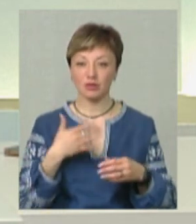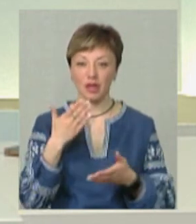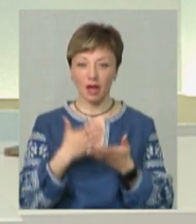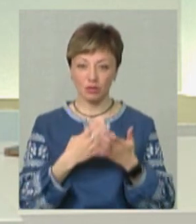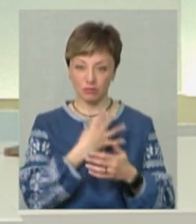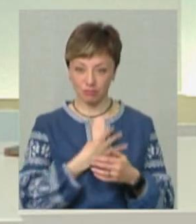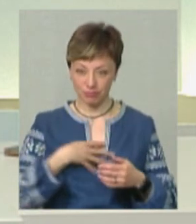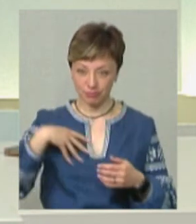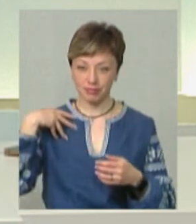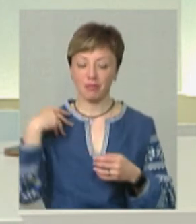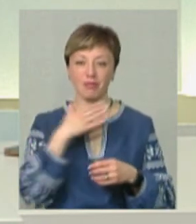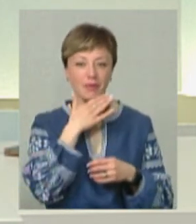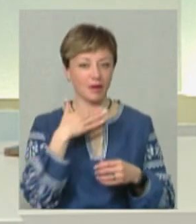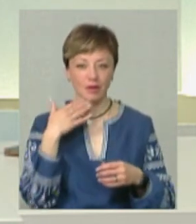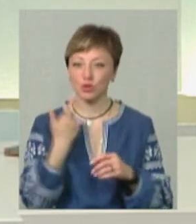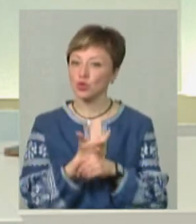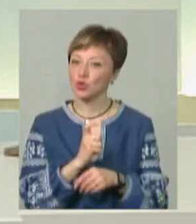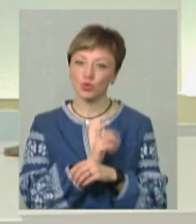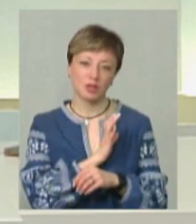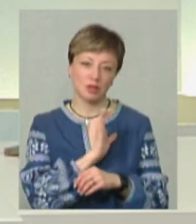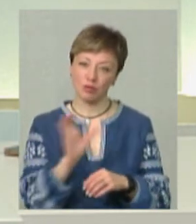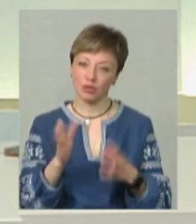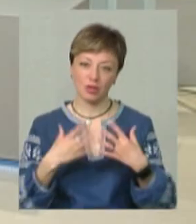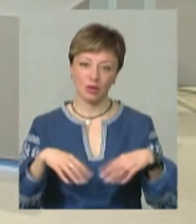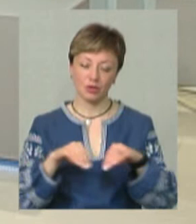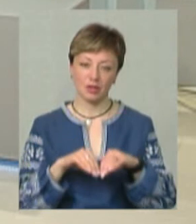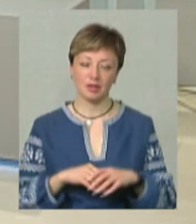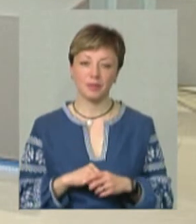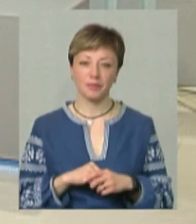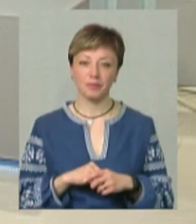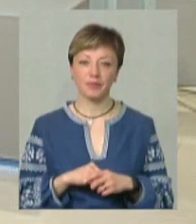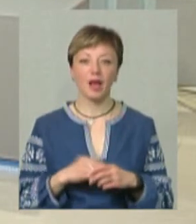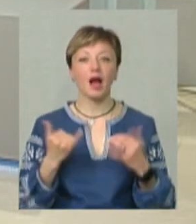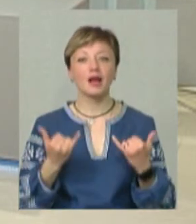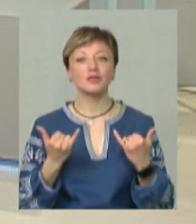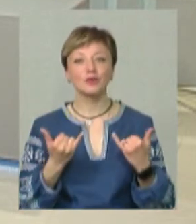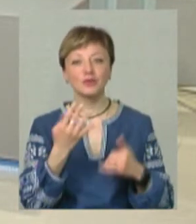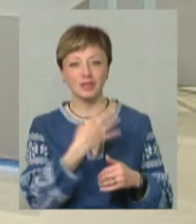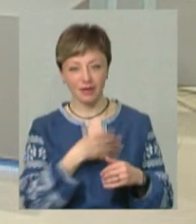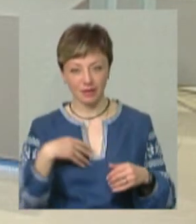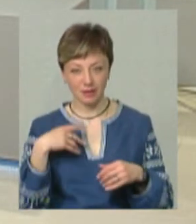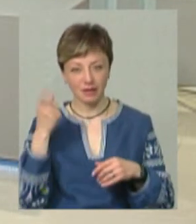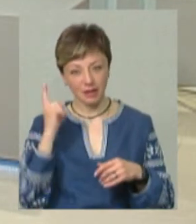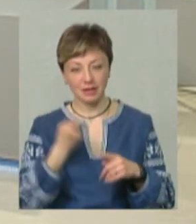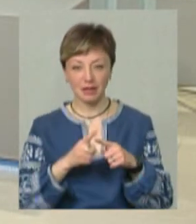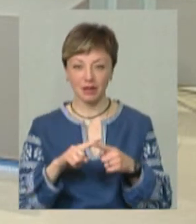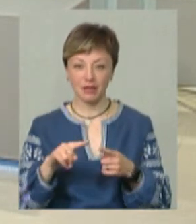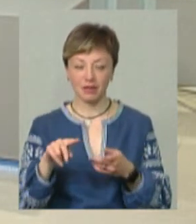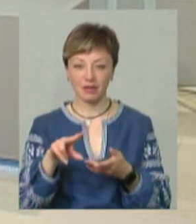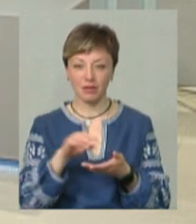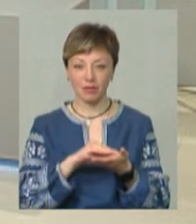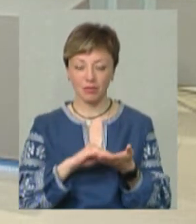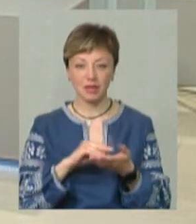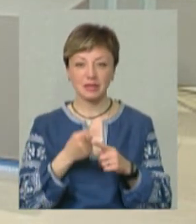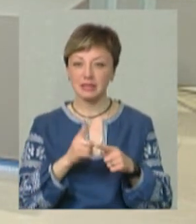якщо стільки, то це була дуже заможня родина. Так, тому що ваше сьогоднішнє намисто автентичне чи це репліка? Ні,